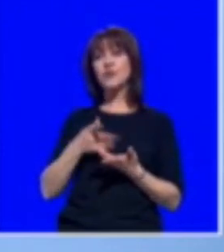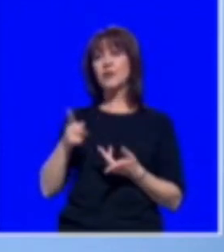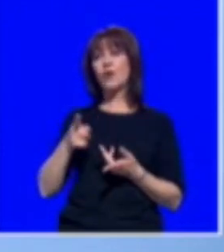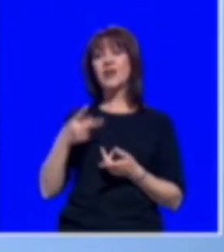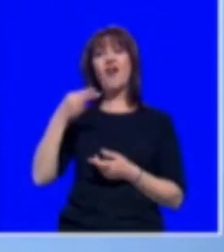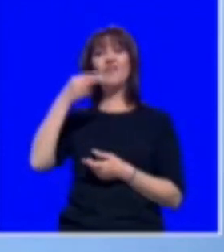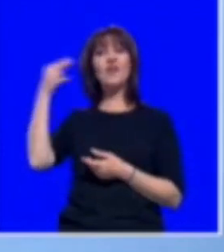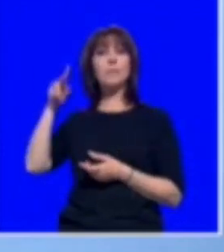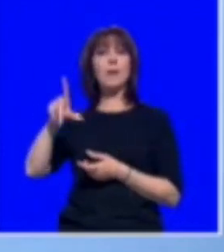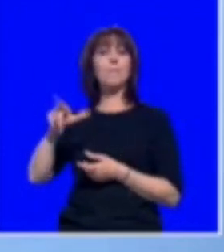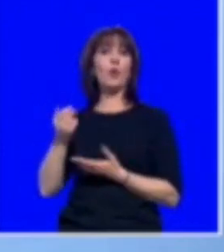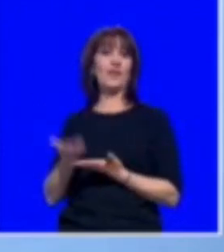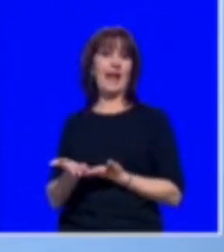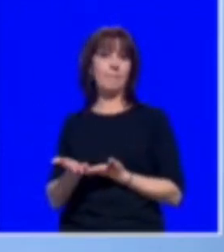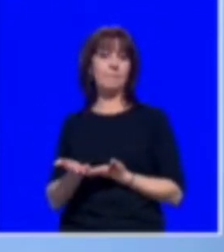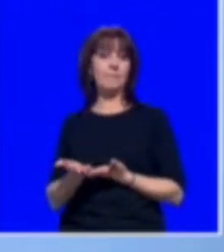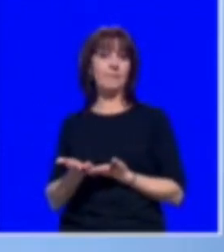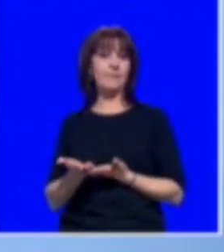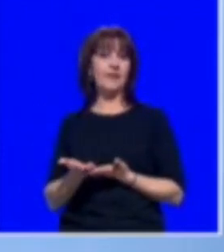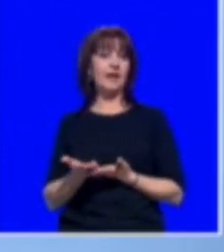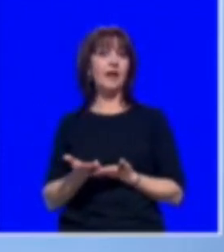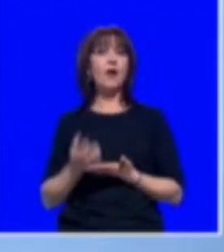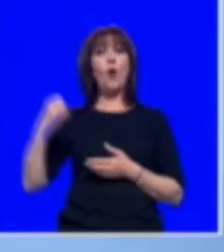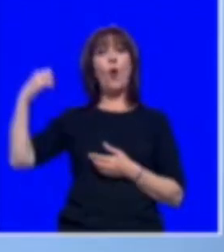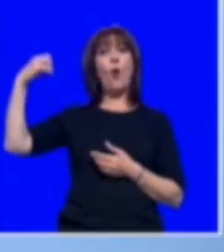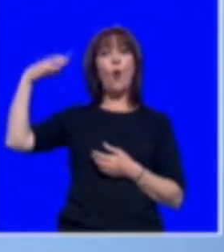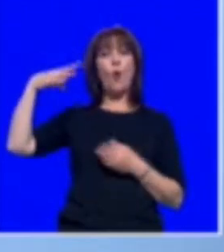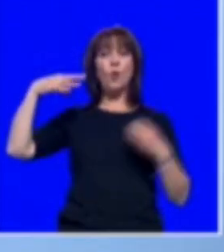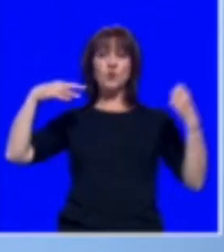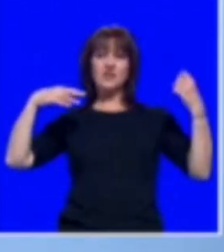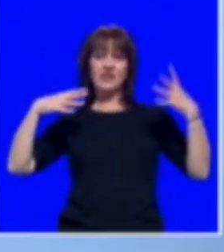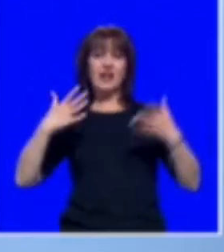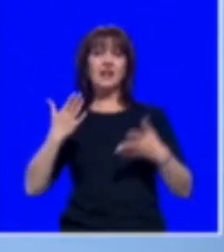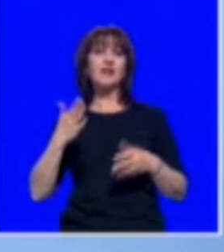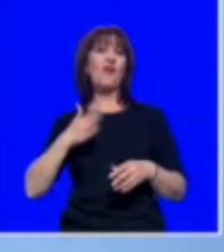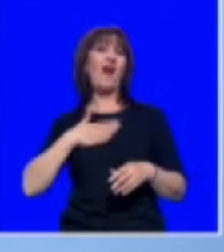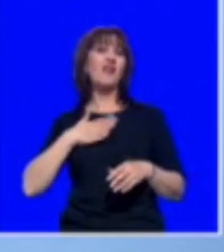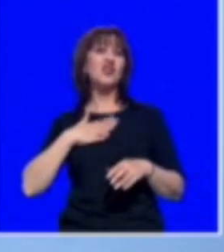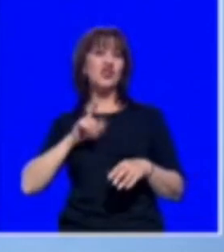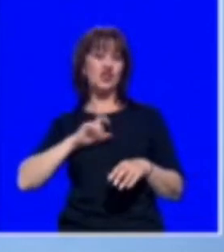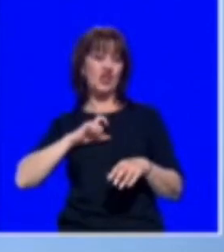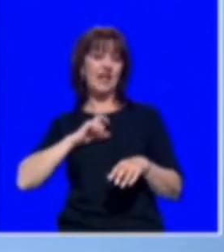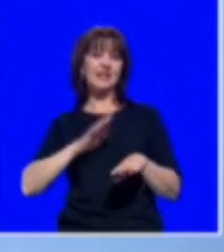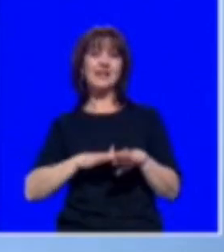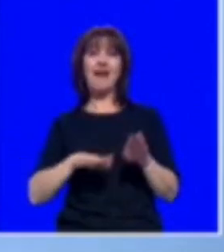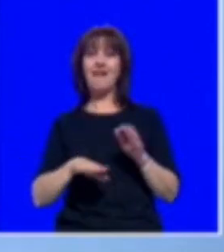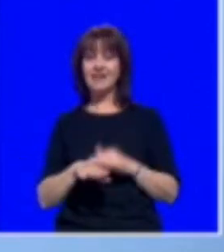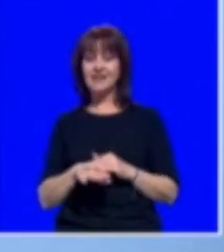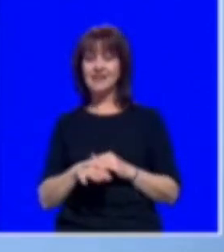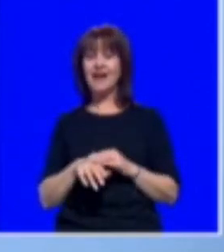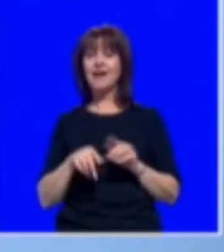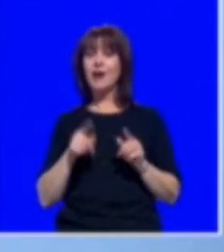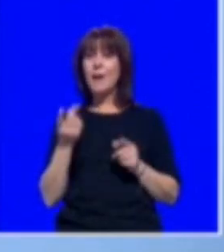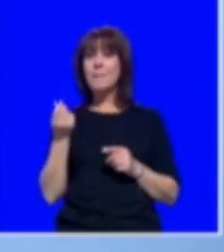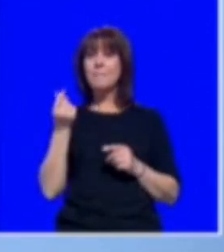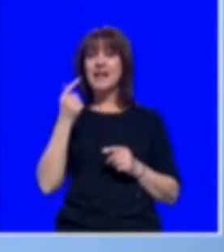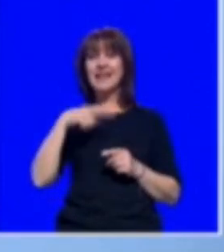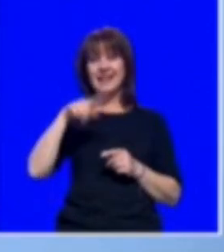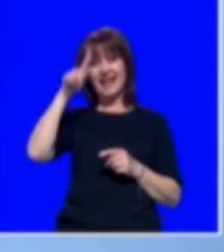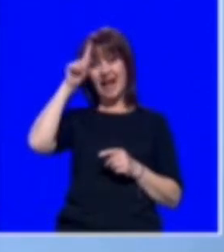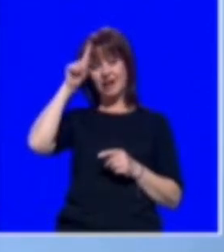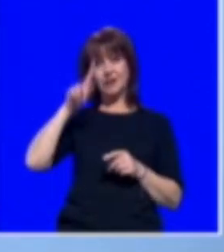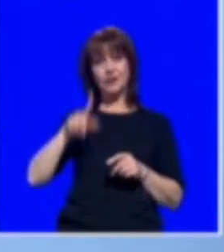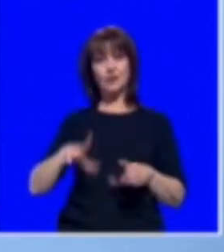концесионери. Голяма част от осветлението е в частни ръце. Нали разбираме, че по този начин парите на